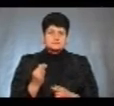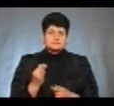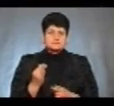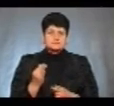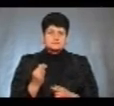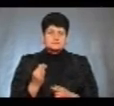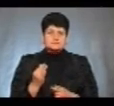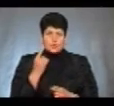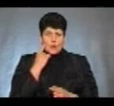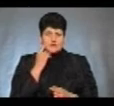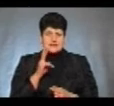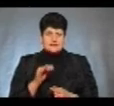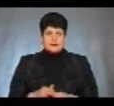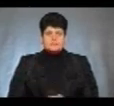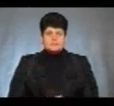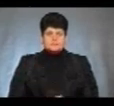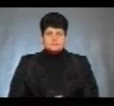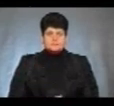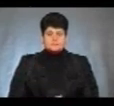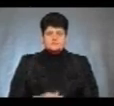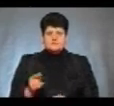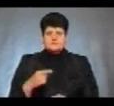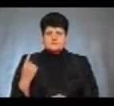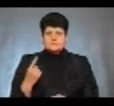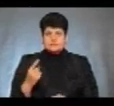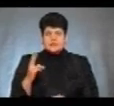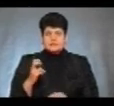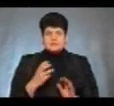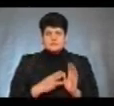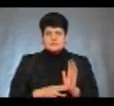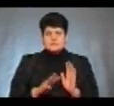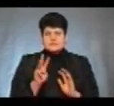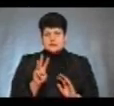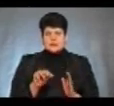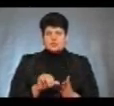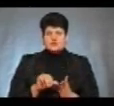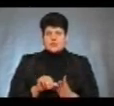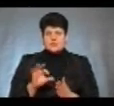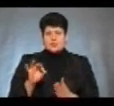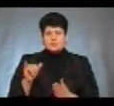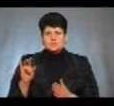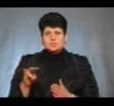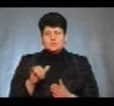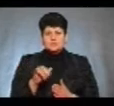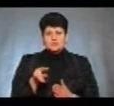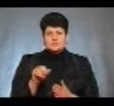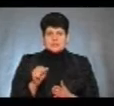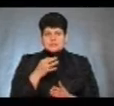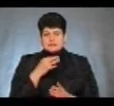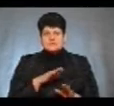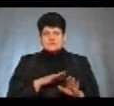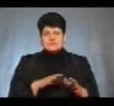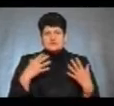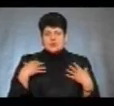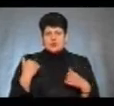історичної оцінки. В Тернопільській області 283 учасники ОУН-УПА, повідомив заступник начальника